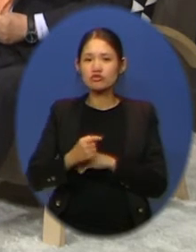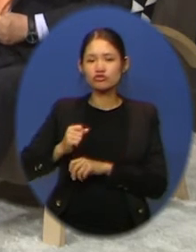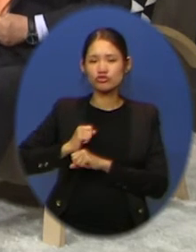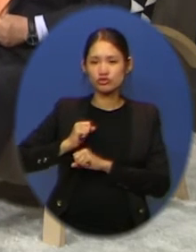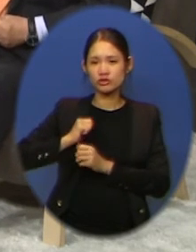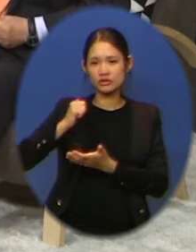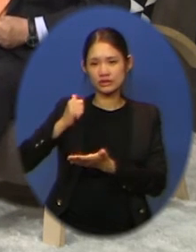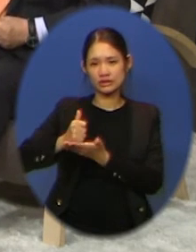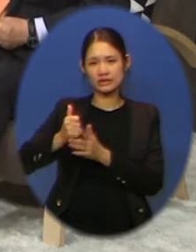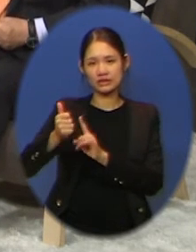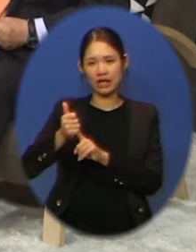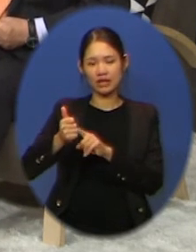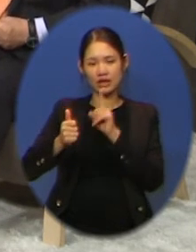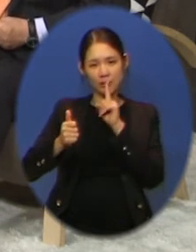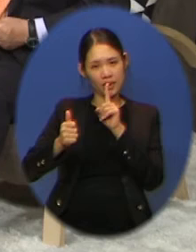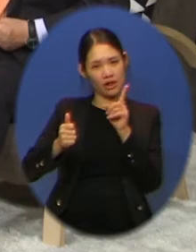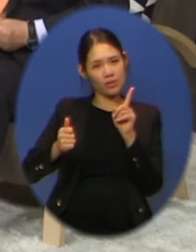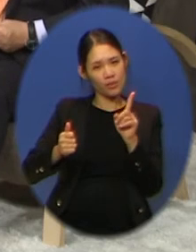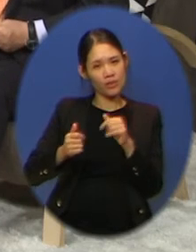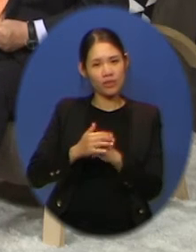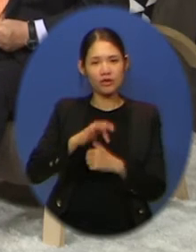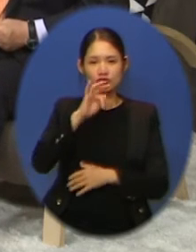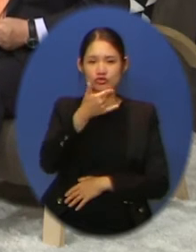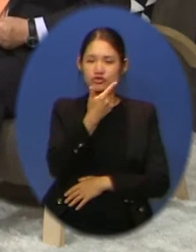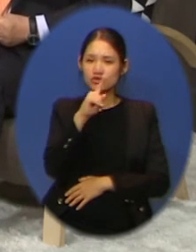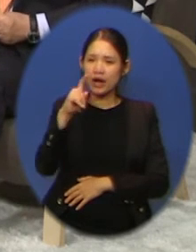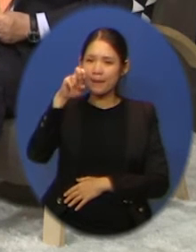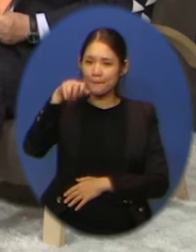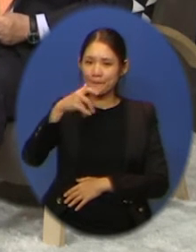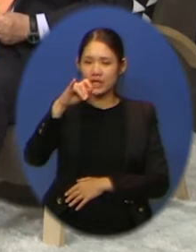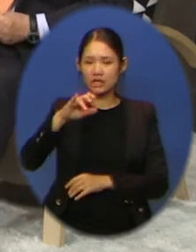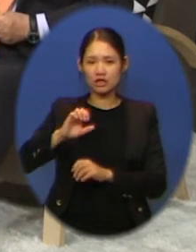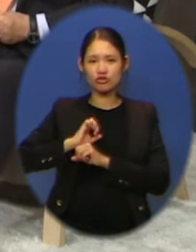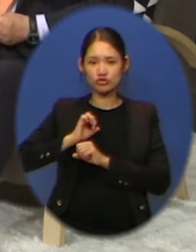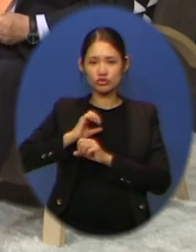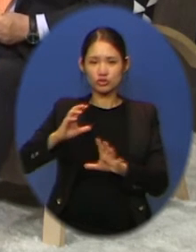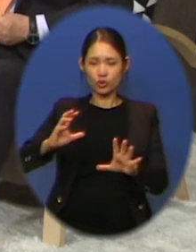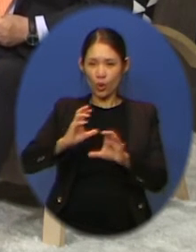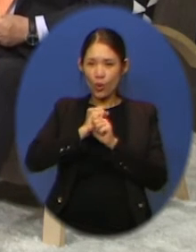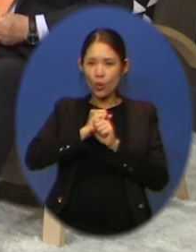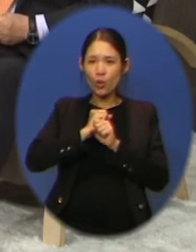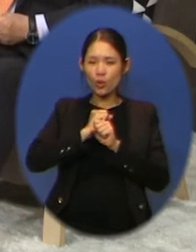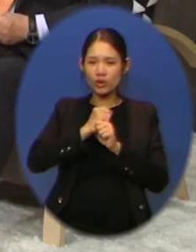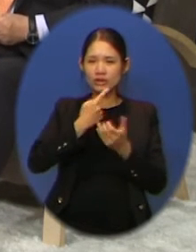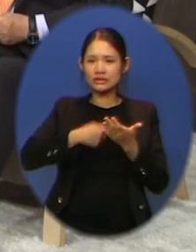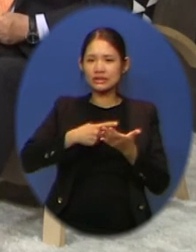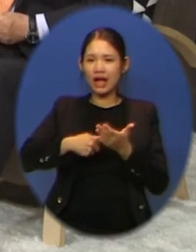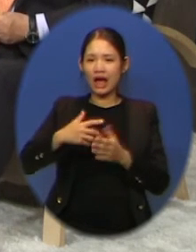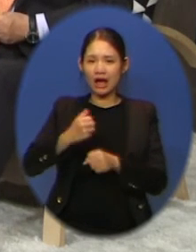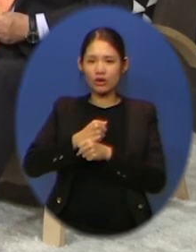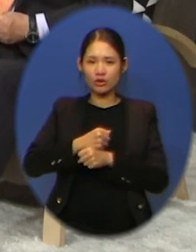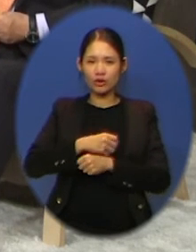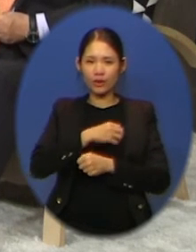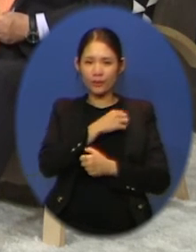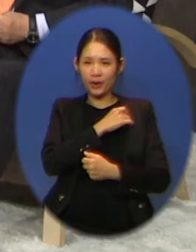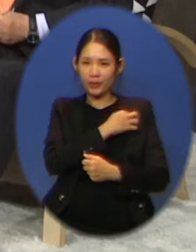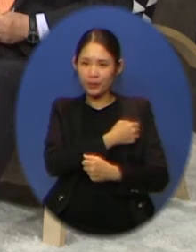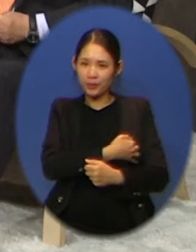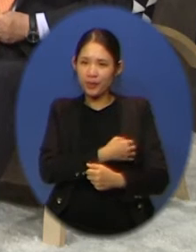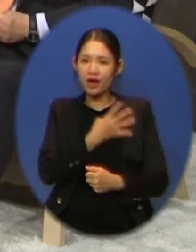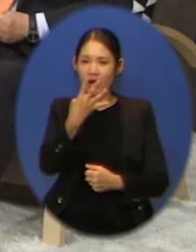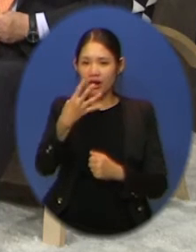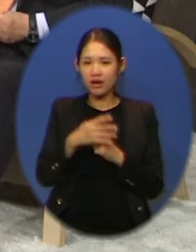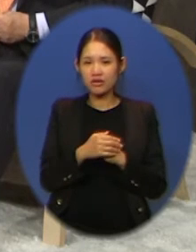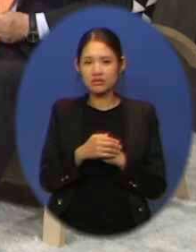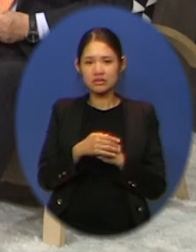군인 대장을 뭐라 그러죠 그 주한 미군 총사령관이죠 총사령관 예. 별이 네 개인가 예, 예. 흑인이에요 흑인 네, 흑인이에요